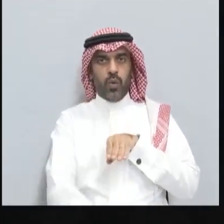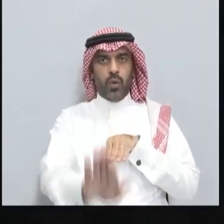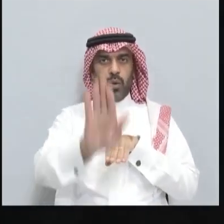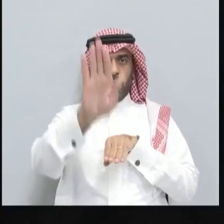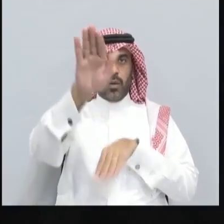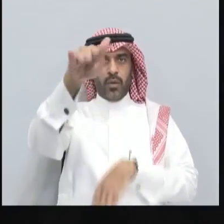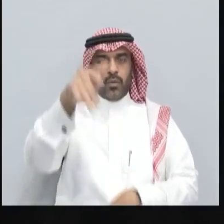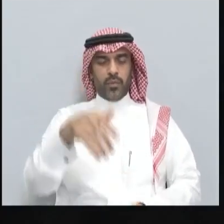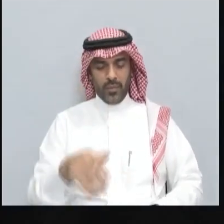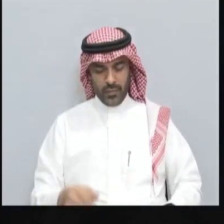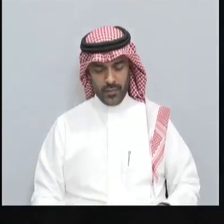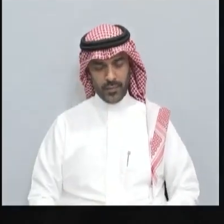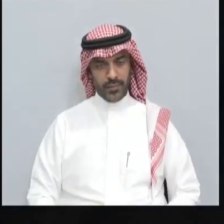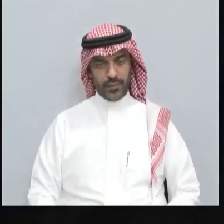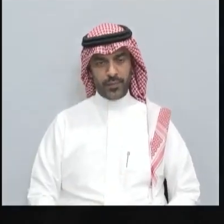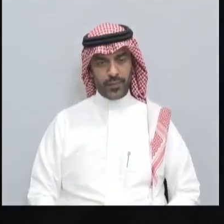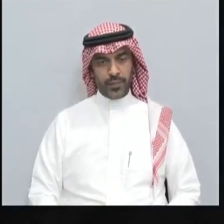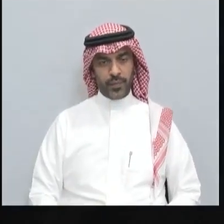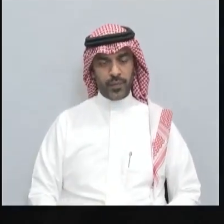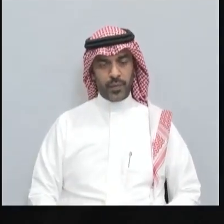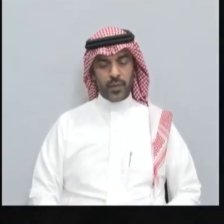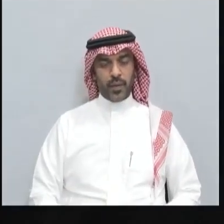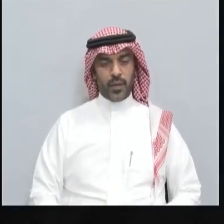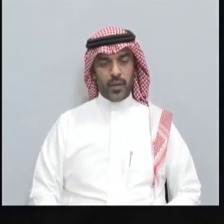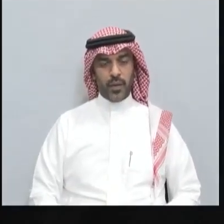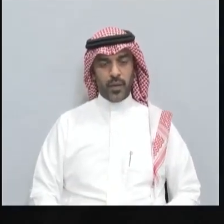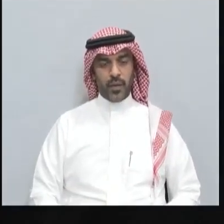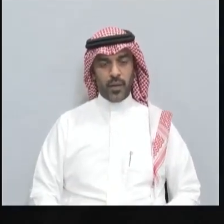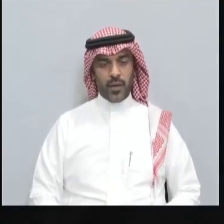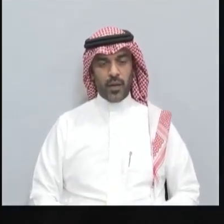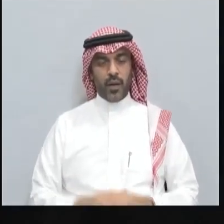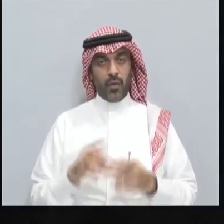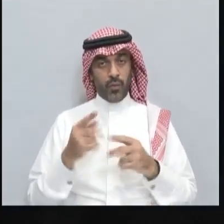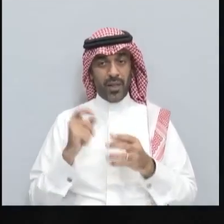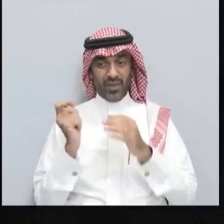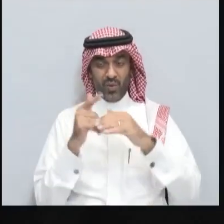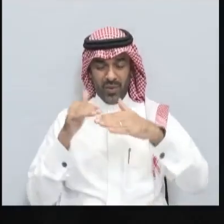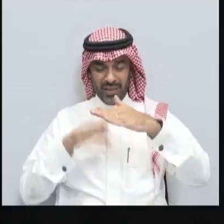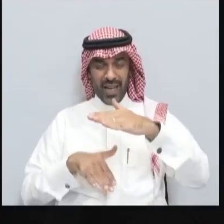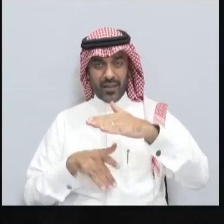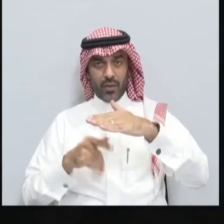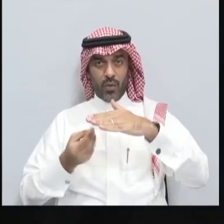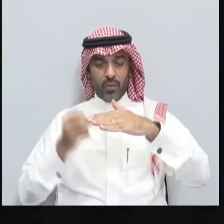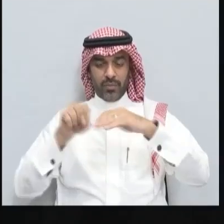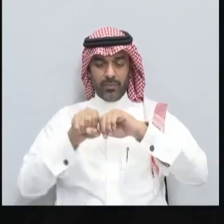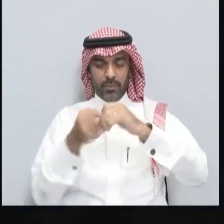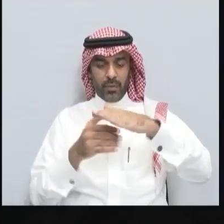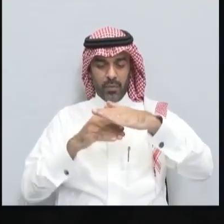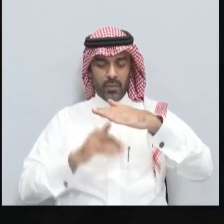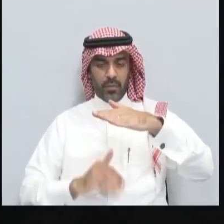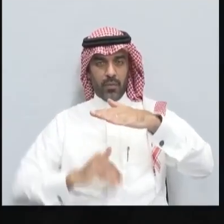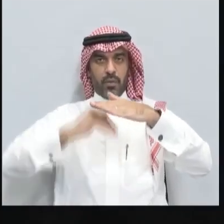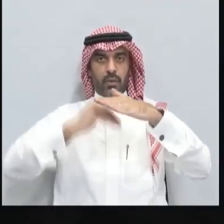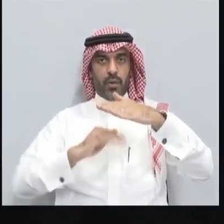ما الذي يحدث لهذه الصخور عندما تنكسر يحدث لها عمليه ارتداد عندما انت تقفز من